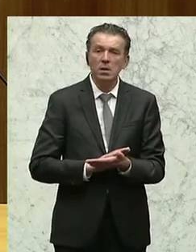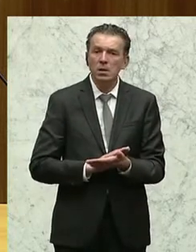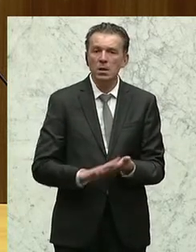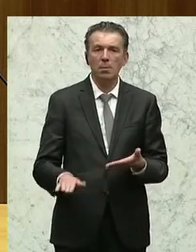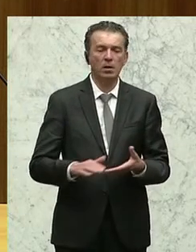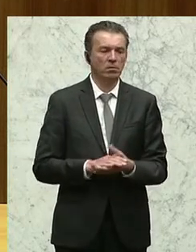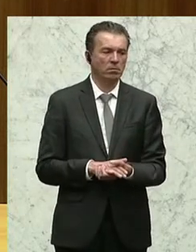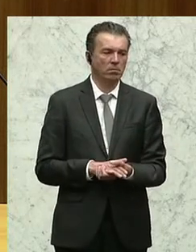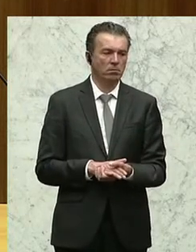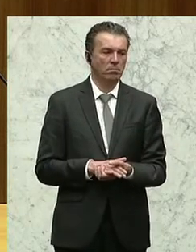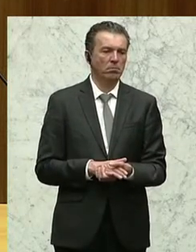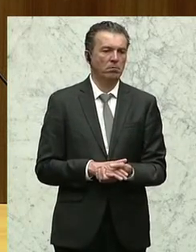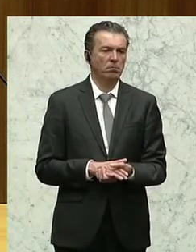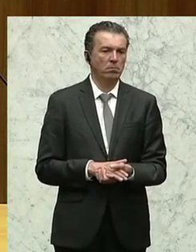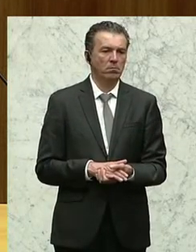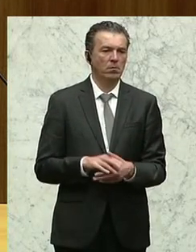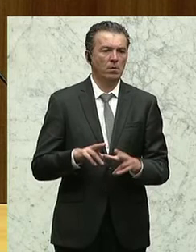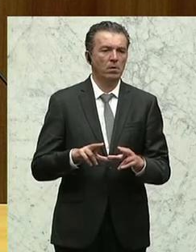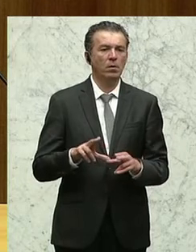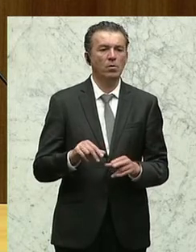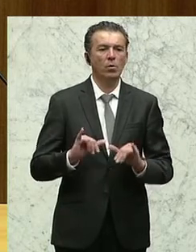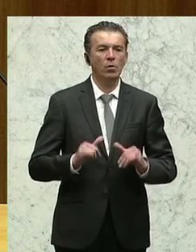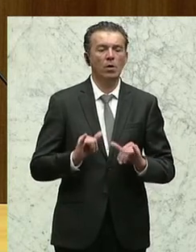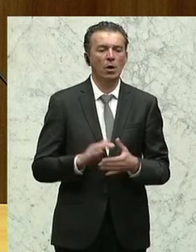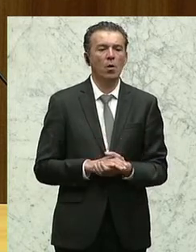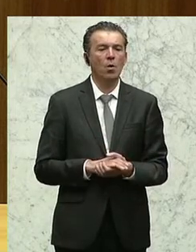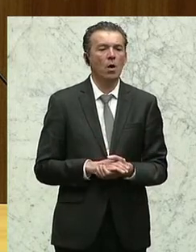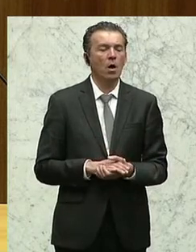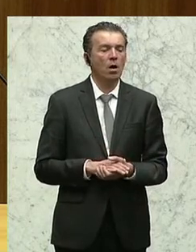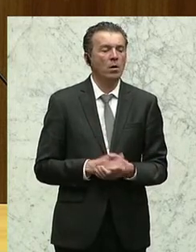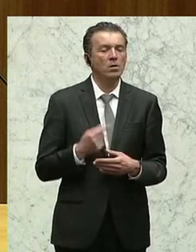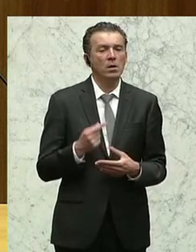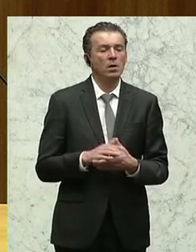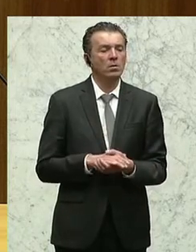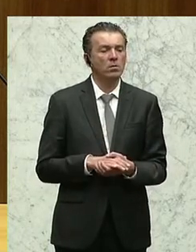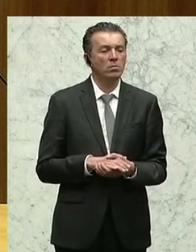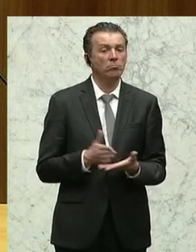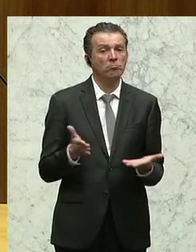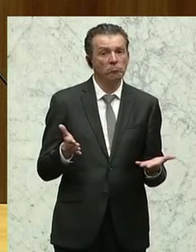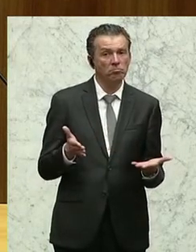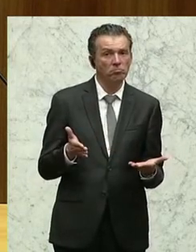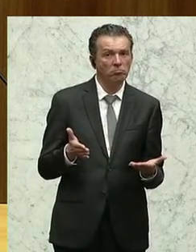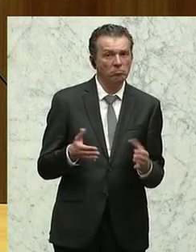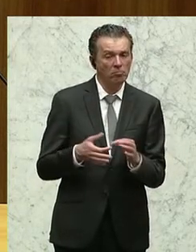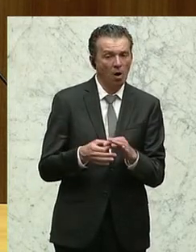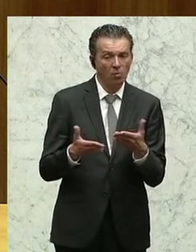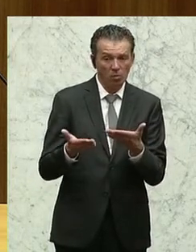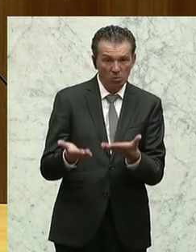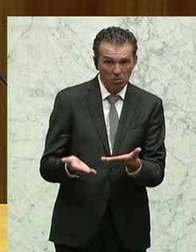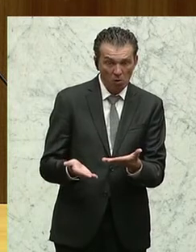Fall war. Und die Südtiroler Freiheit mit Sven Knoll sagt, wenn das die Interpretation von